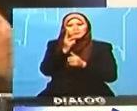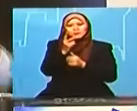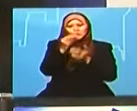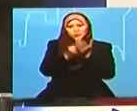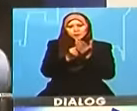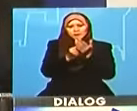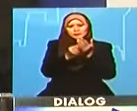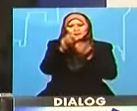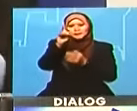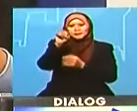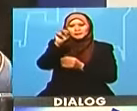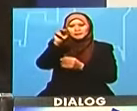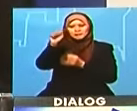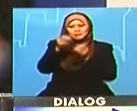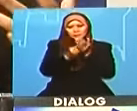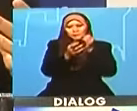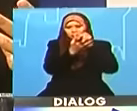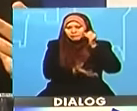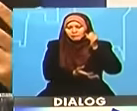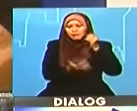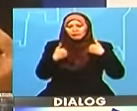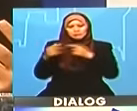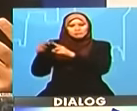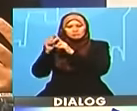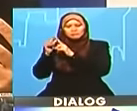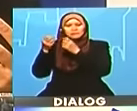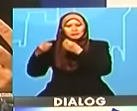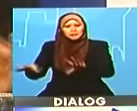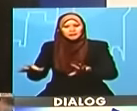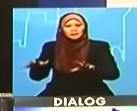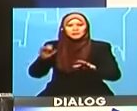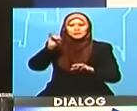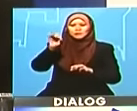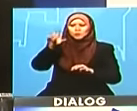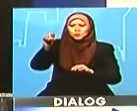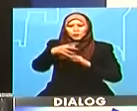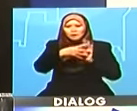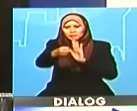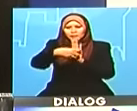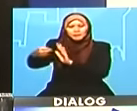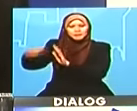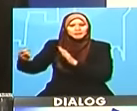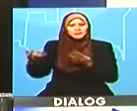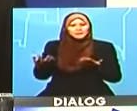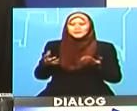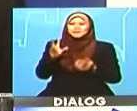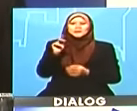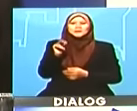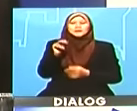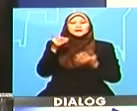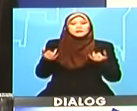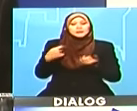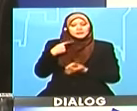dana. Ada orang kata dana hilang, diambil oleh Jolo dan sebagainya. Baik, kita lihat daripada asal. Kita